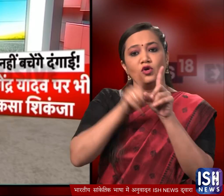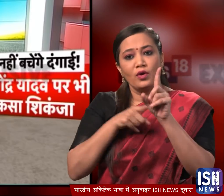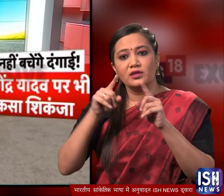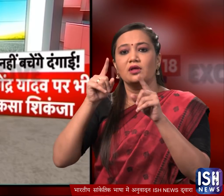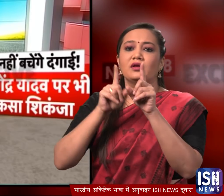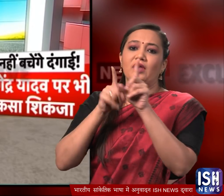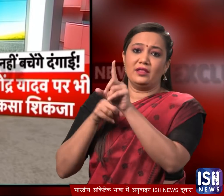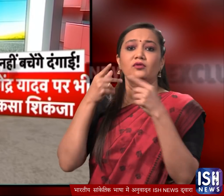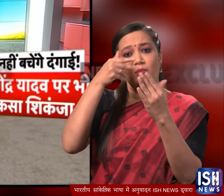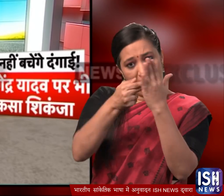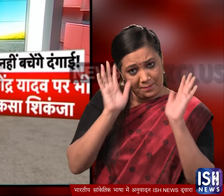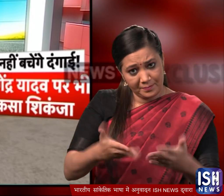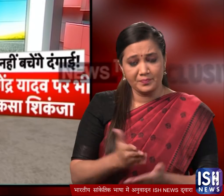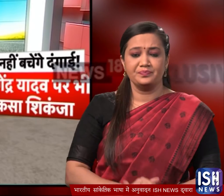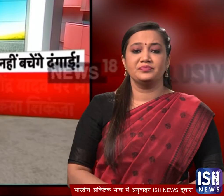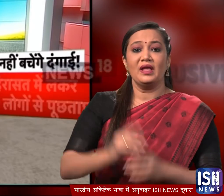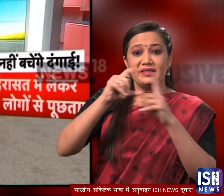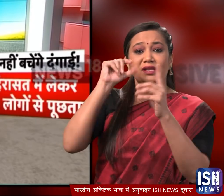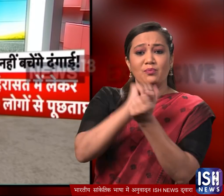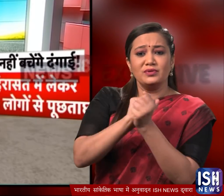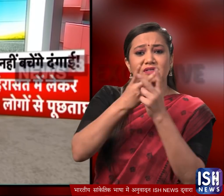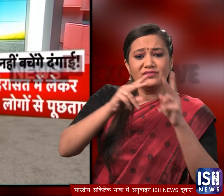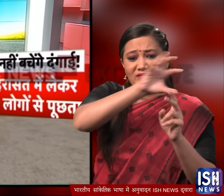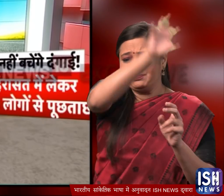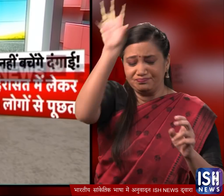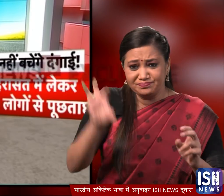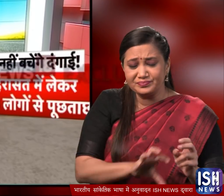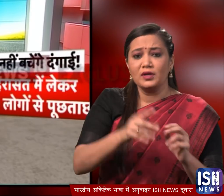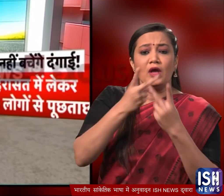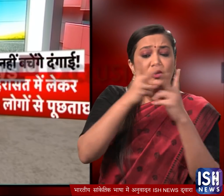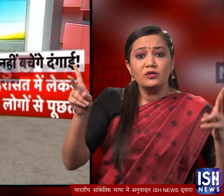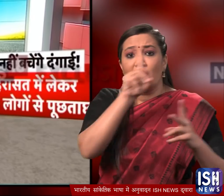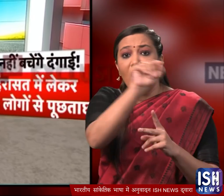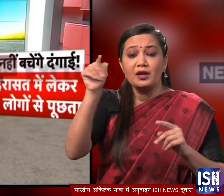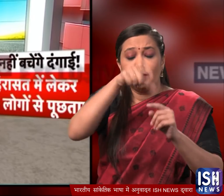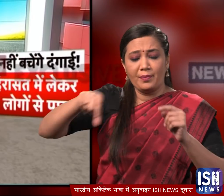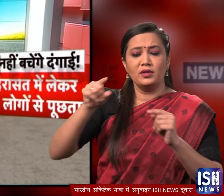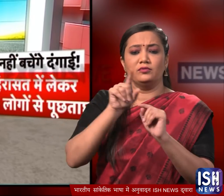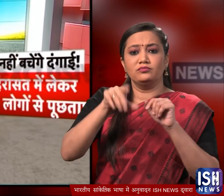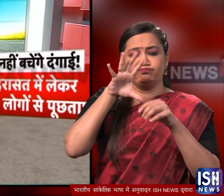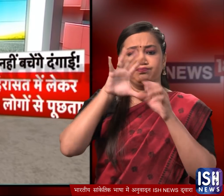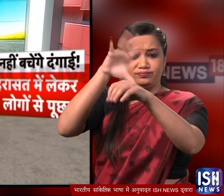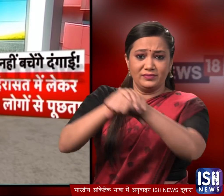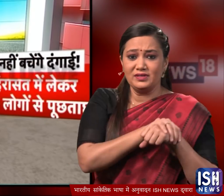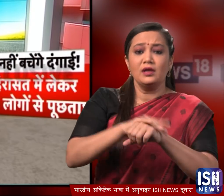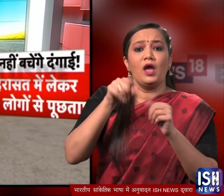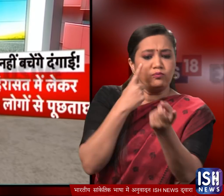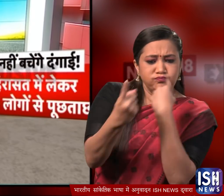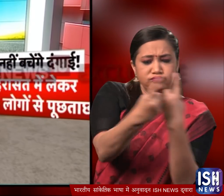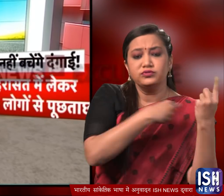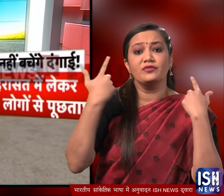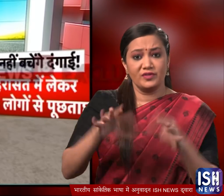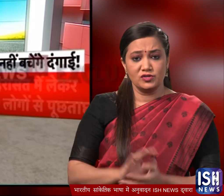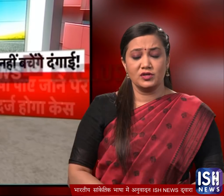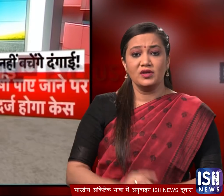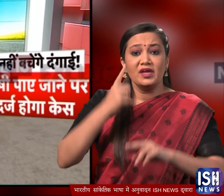योगेंद्र यादव का नाम भी इस लिस्ट में। इसके साथ ही दिल्ली पुलिस ने अलग अलग इलाकों से 100 लोगों को हिरासत में लेकर उनसे पूछताछ भी शुरू कर दी।